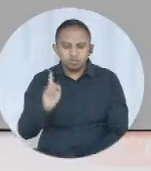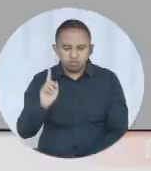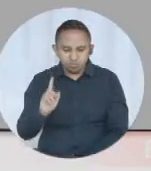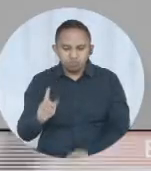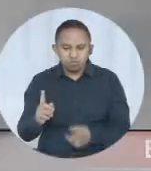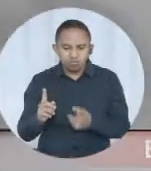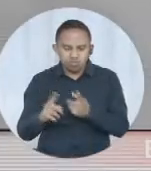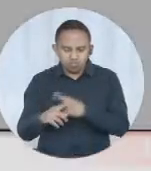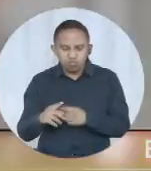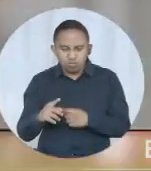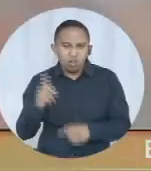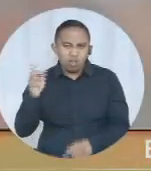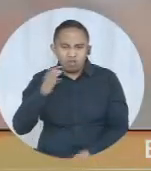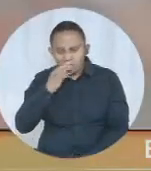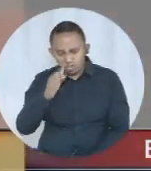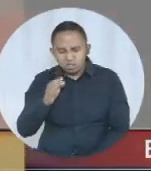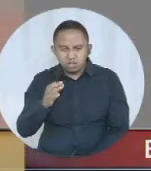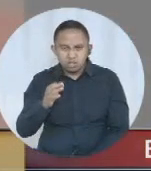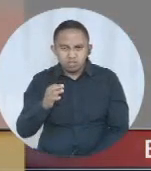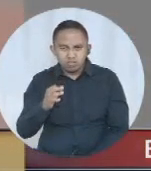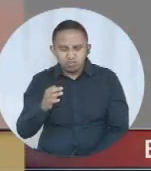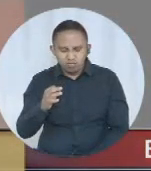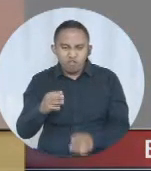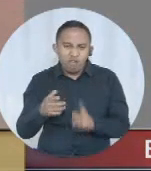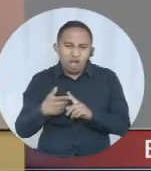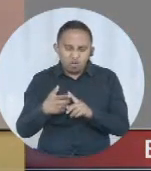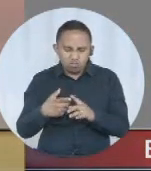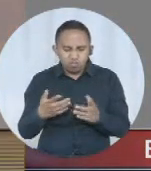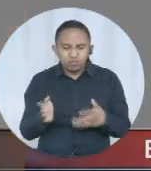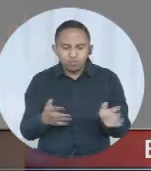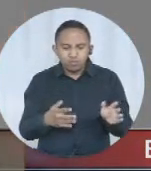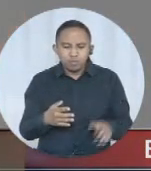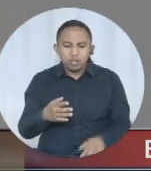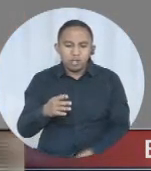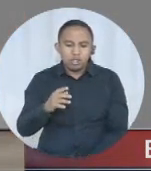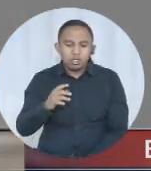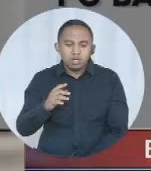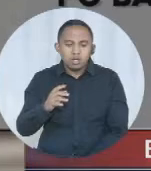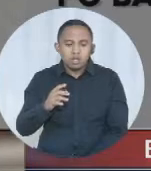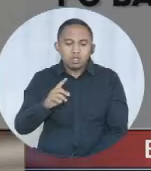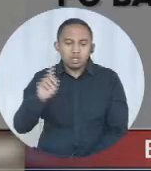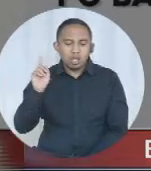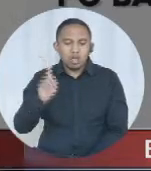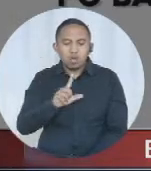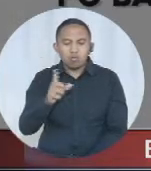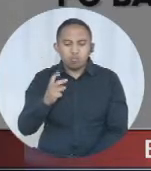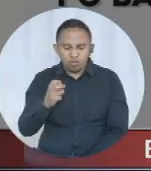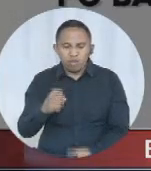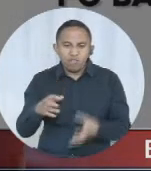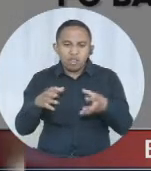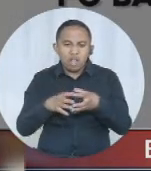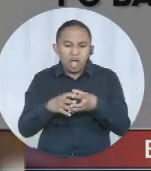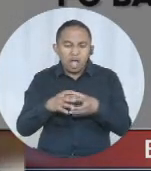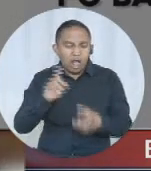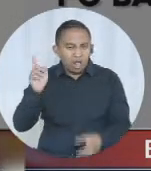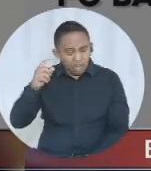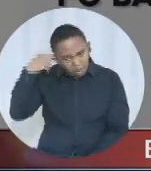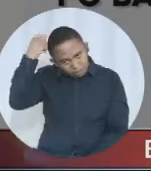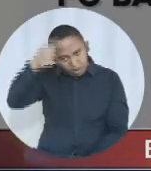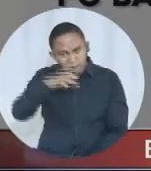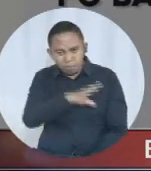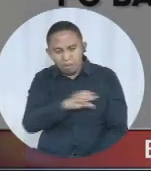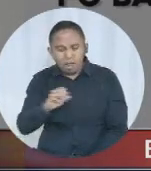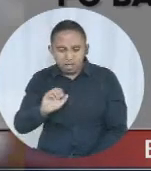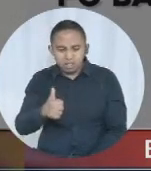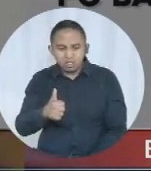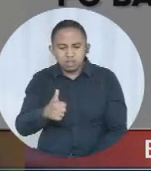faharoa atao a France azy ireo. Ny taona roapolo amby roa arivo dia nalain'ny ekipany FC Bayern de Munich 2 ao Allemagne izy ary nampindra amin'nyity